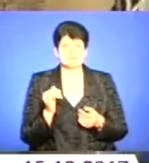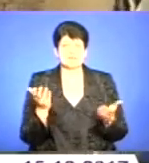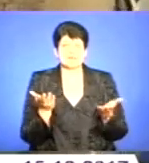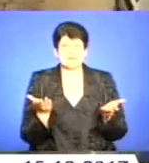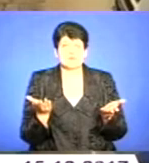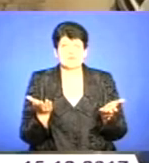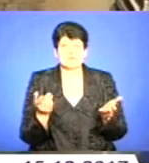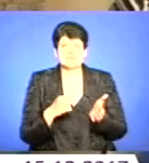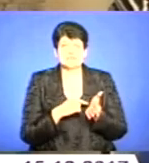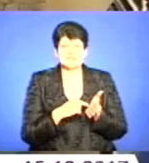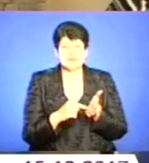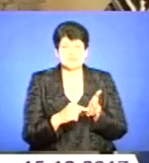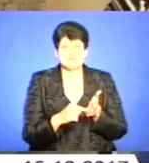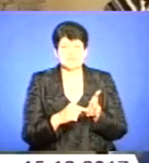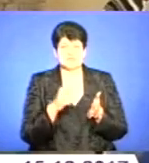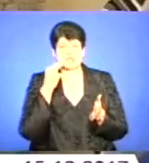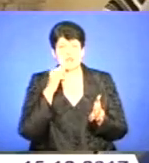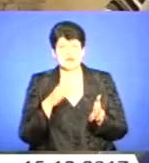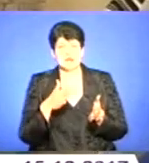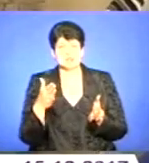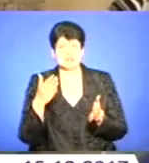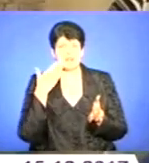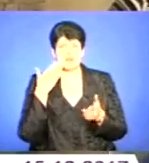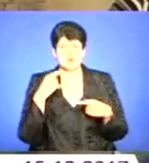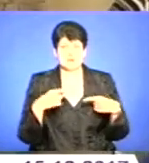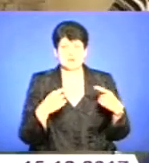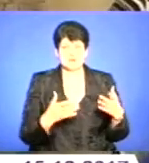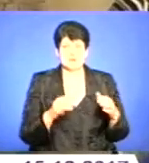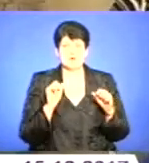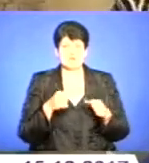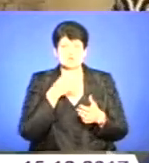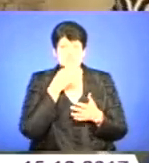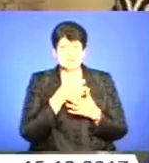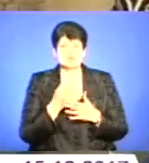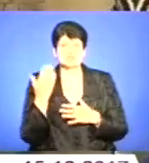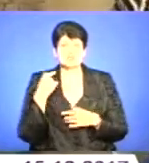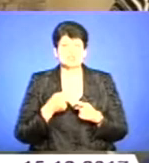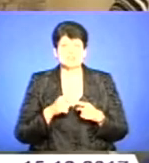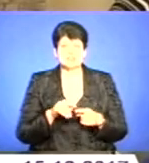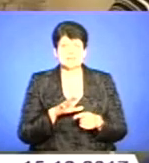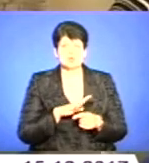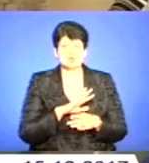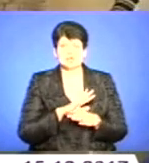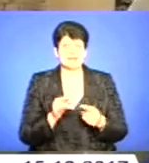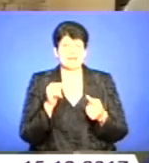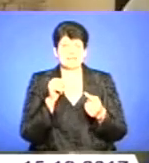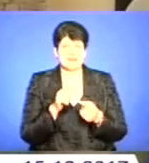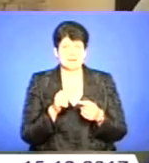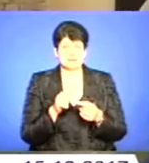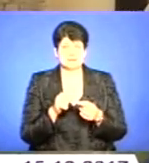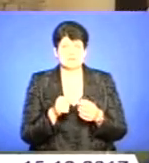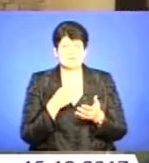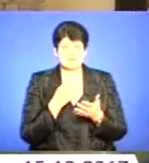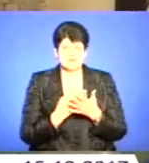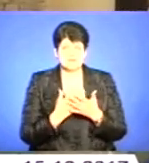якось відзначити з кращих легкоатлетів. Можу сказати, що раніше це було не так виражено, як сьогодні. Зараз